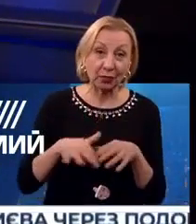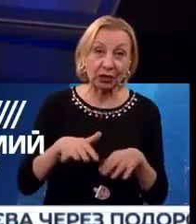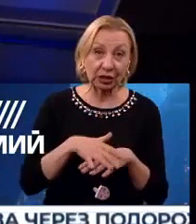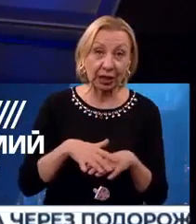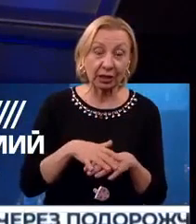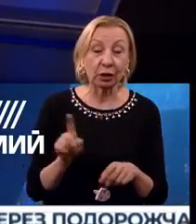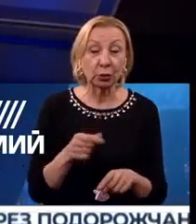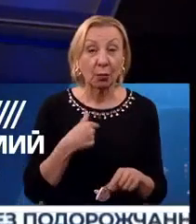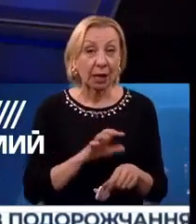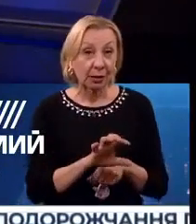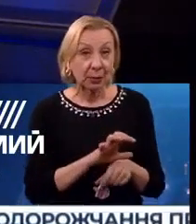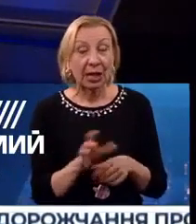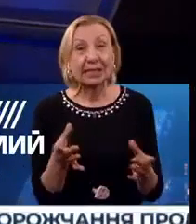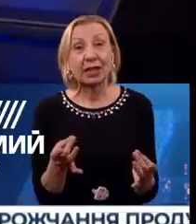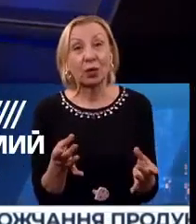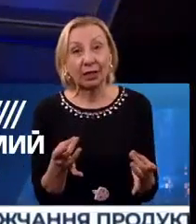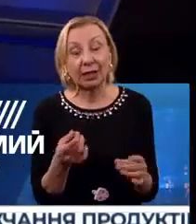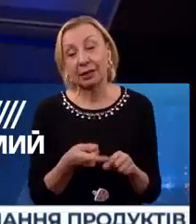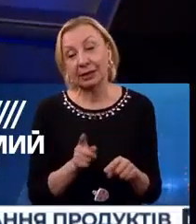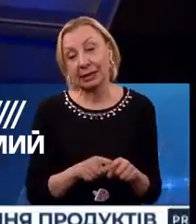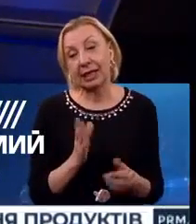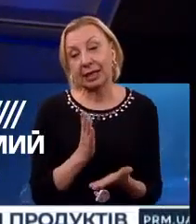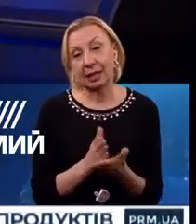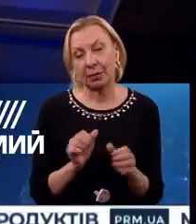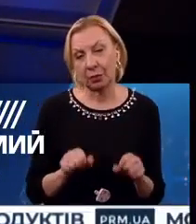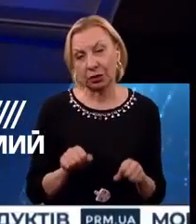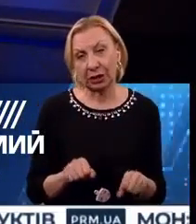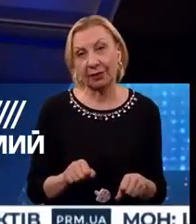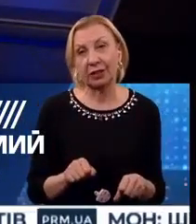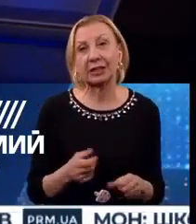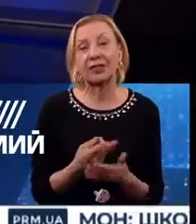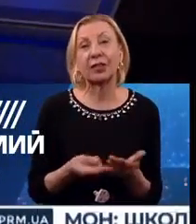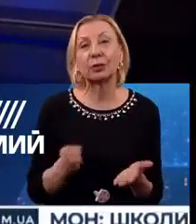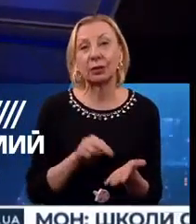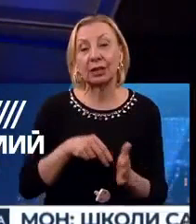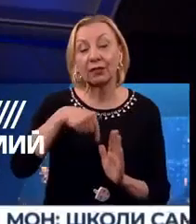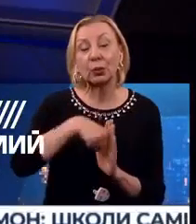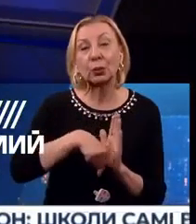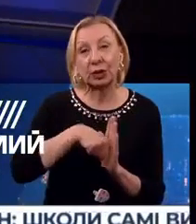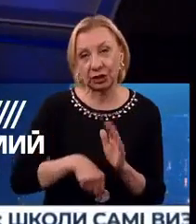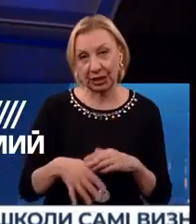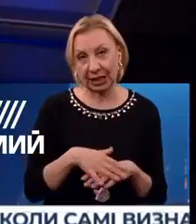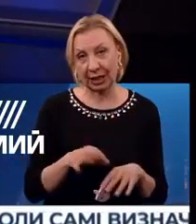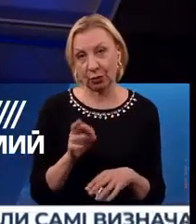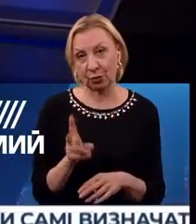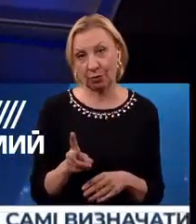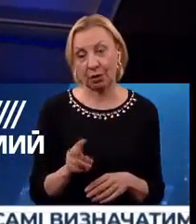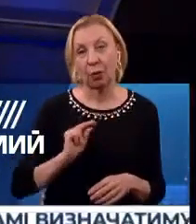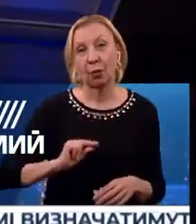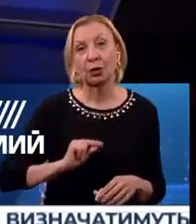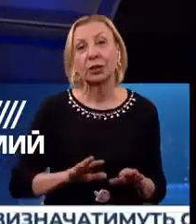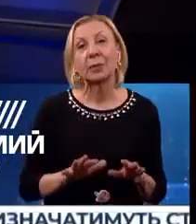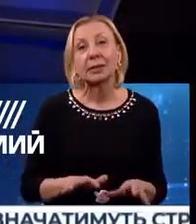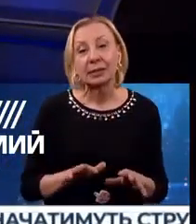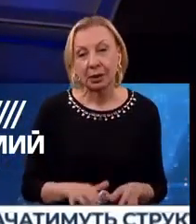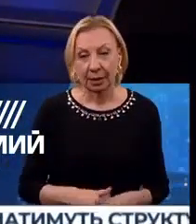що ми експортуємо, це сировина. Оце є можливість і шанс відродити внутрішній ринок, внутрішнє виробництво і робочі місця